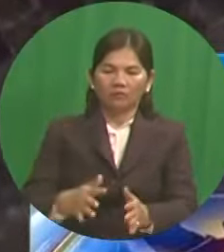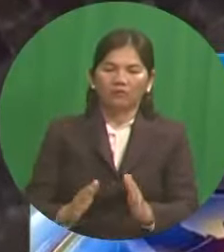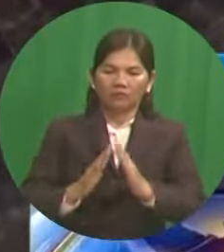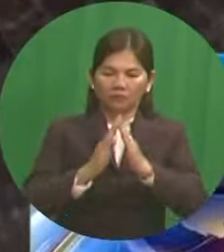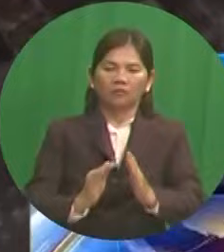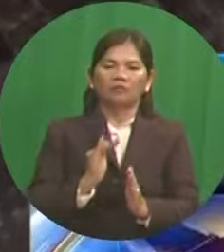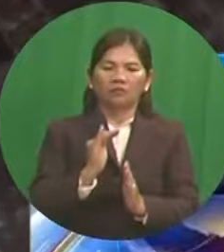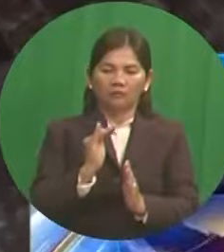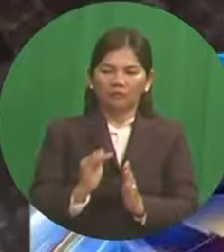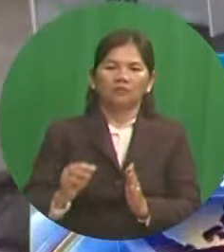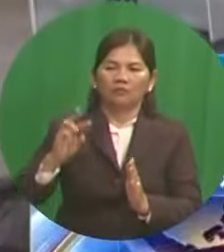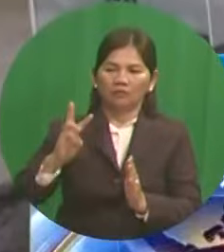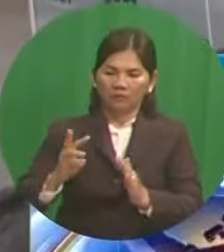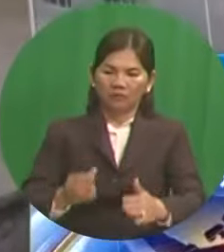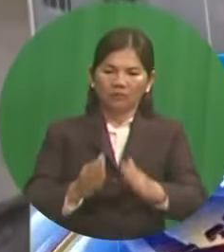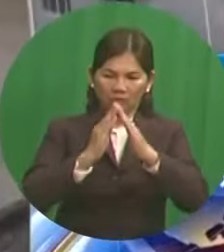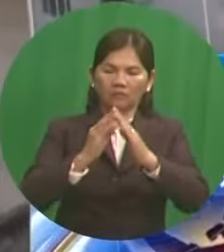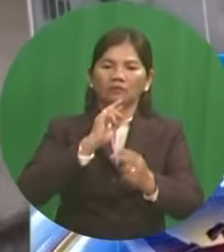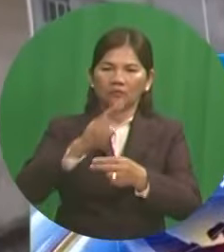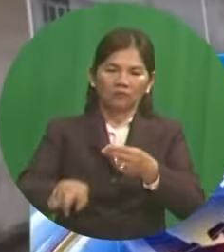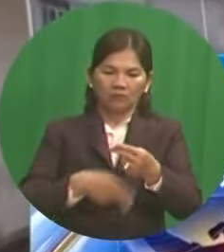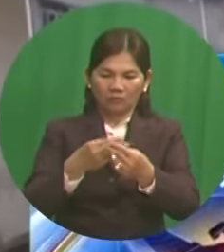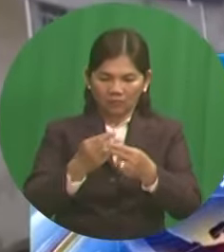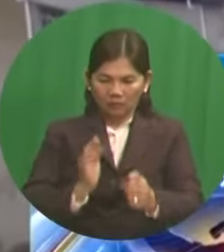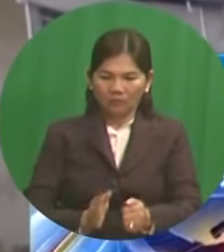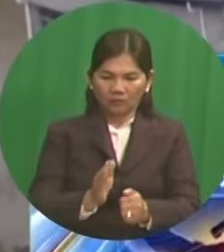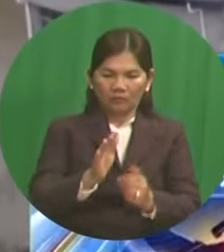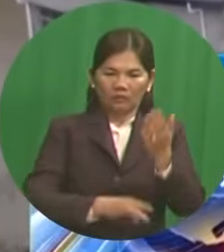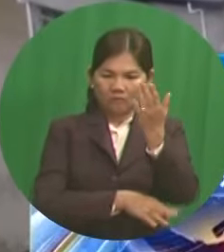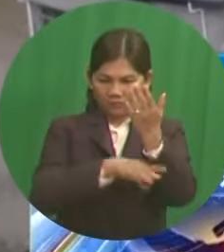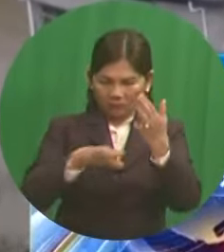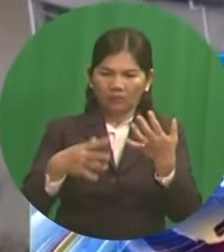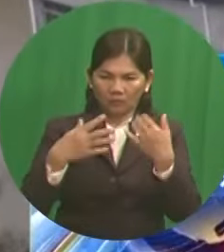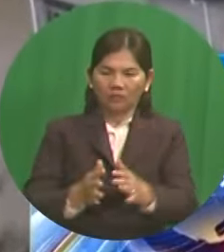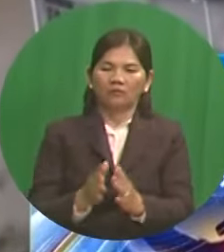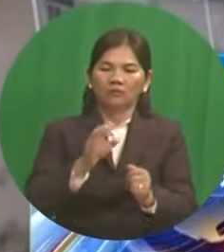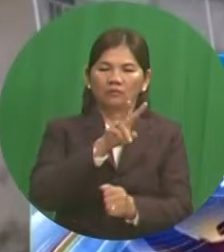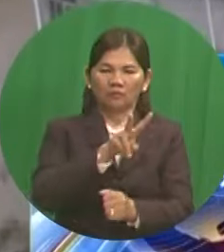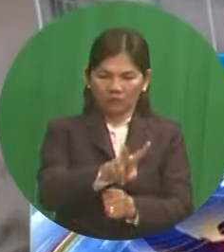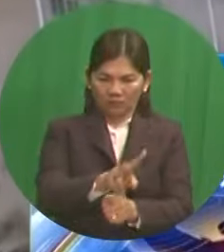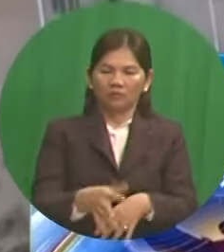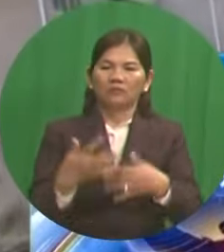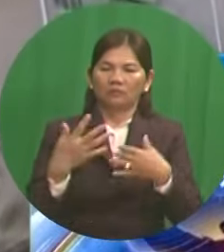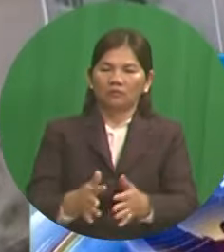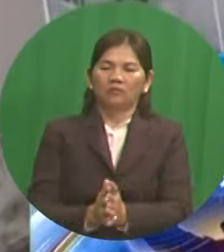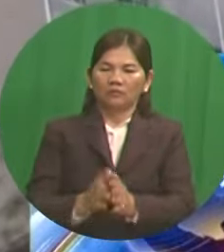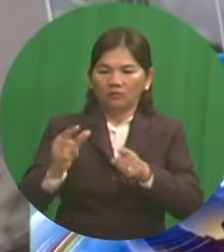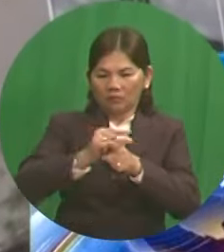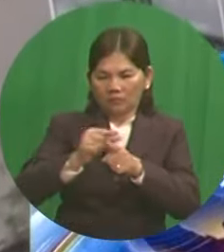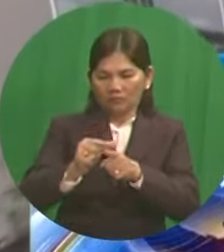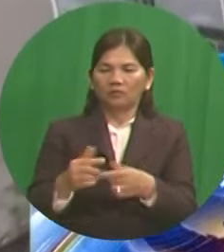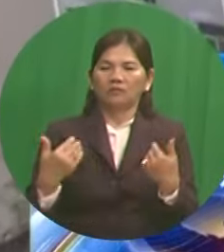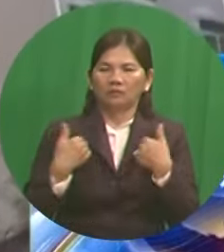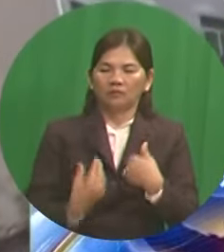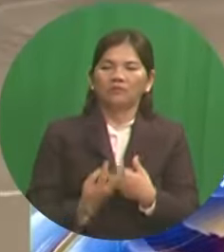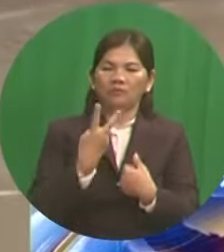កសិនយន់បានបង្កើនការឆ្លើយតបជាបន្ទាន់ដោយទឹកជំនន់ដល់កម្រិតទី2ដែលជាកម្រិតប្រកាសអាសន្នខ្ពស់បំផុត